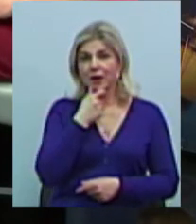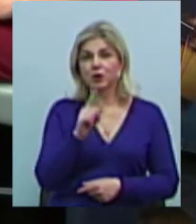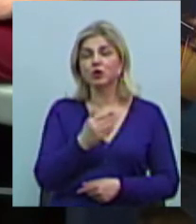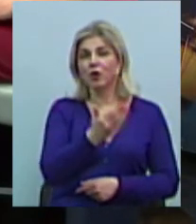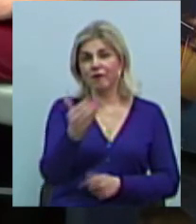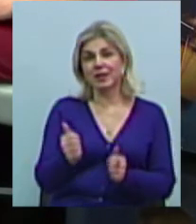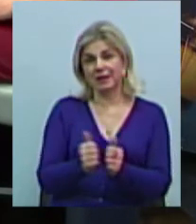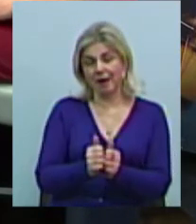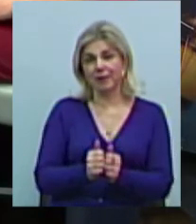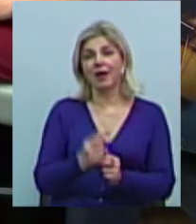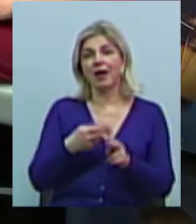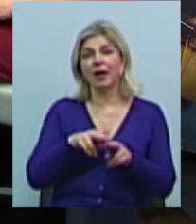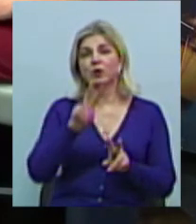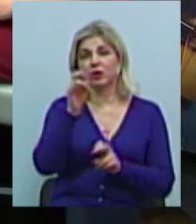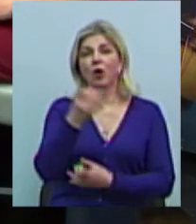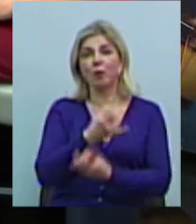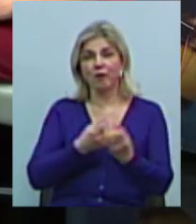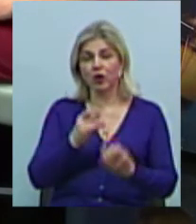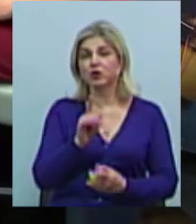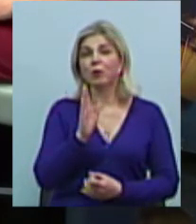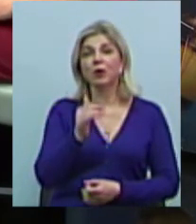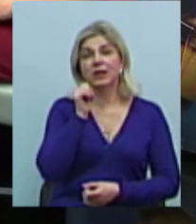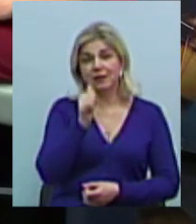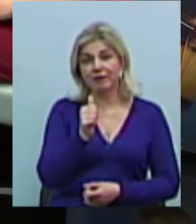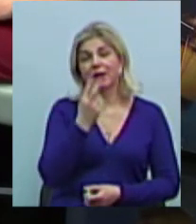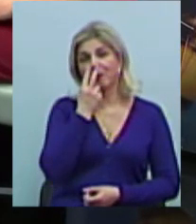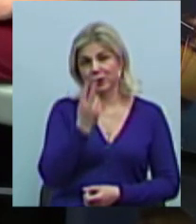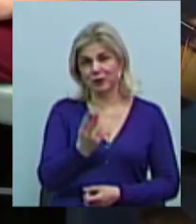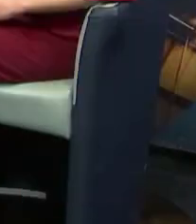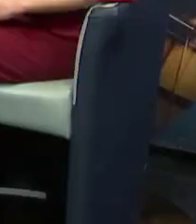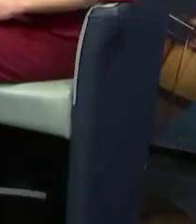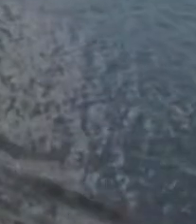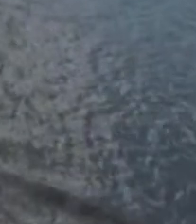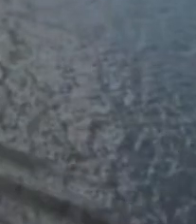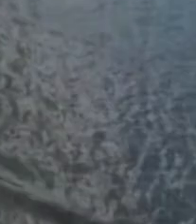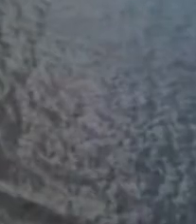що і ви були з нами. Цю тему ми обговорили. А що буде завтра, подивимось. На все добре.